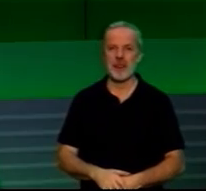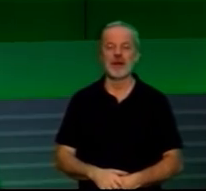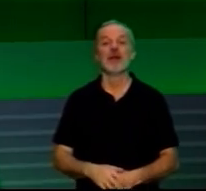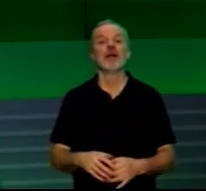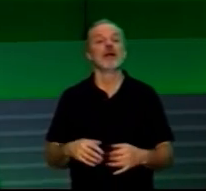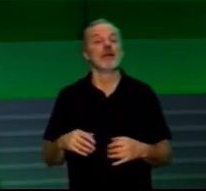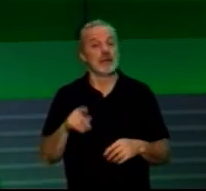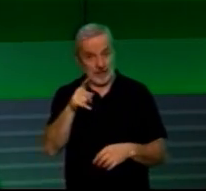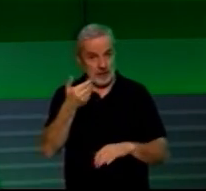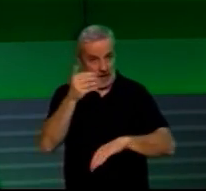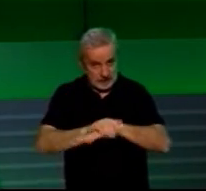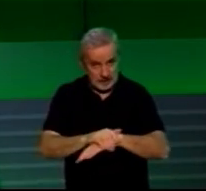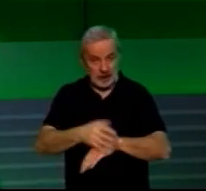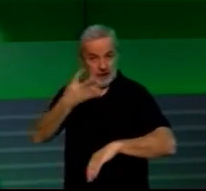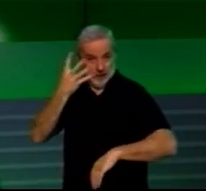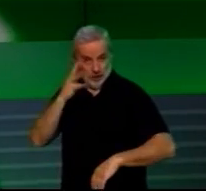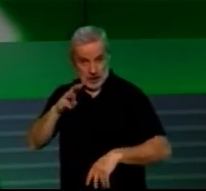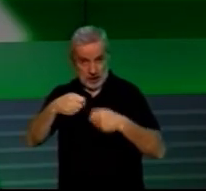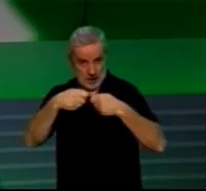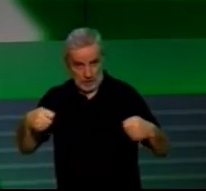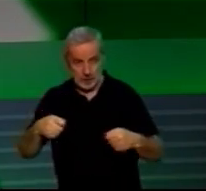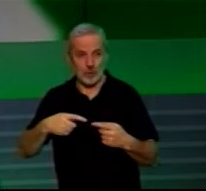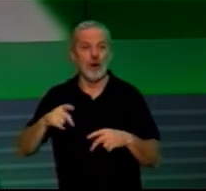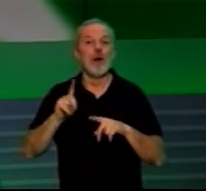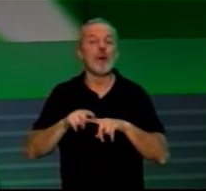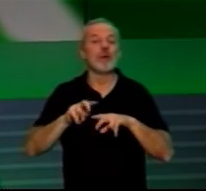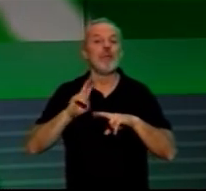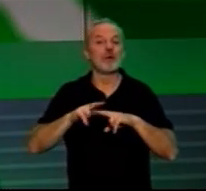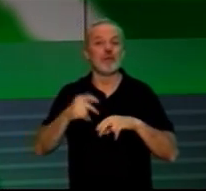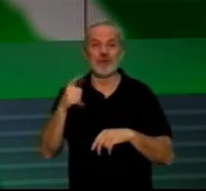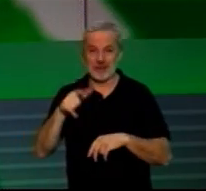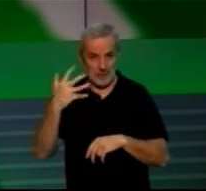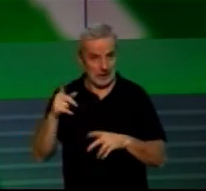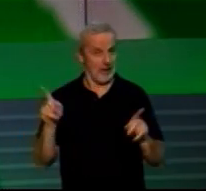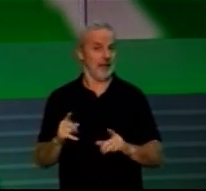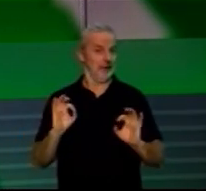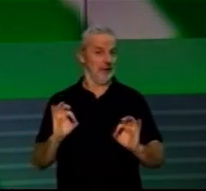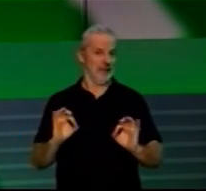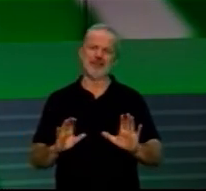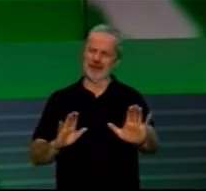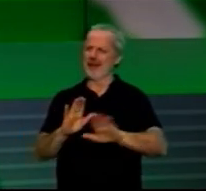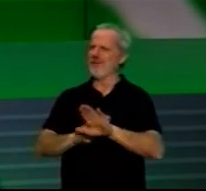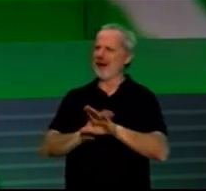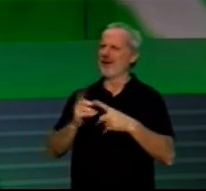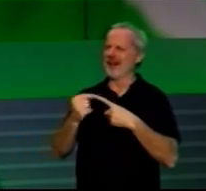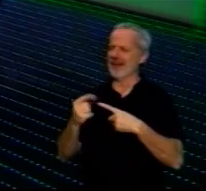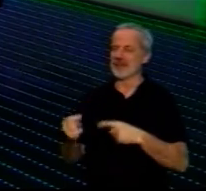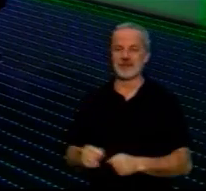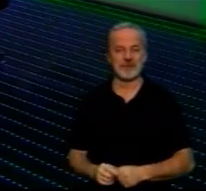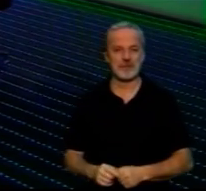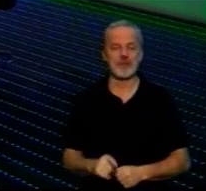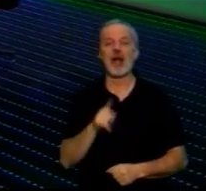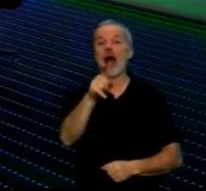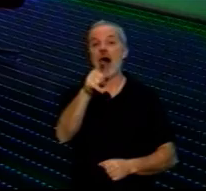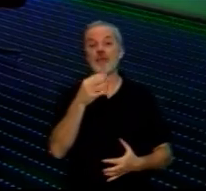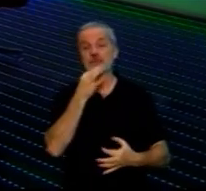stranu, vy jste zvyklí na těch 400 metrů, takže pak vám to přijde trošku kratší na té 250 metrů, ne, to si dělám legraci, tam je to samozřejmě trošku něco jiného. Já ještě k tomu vašemu